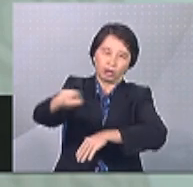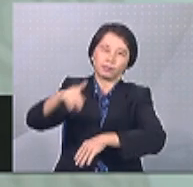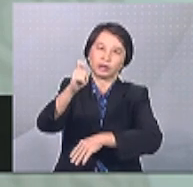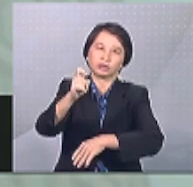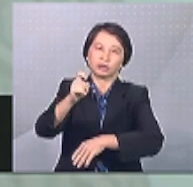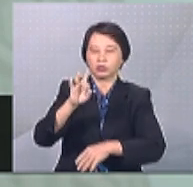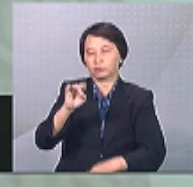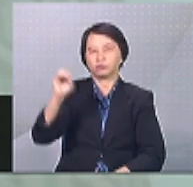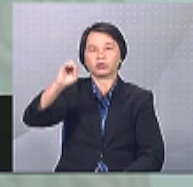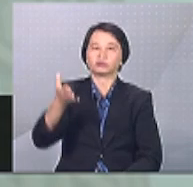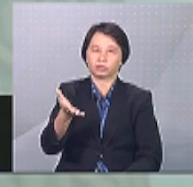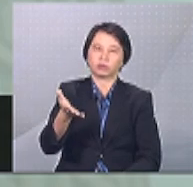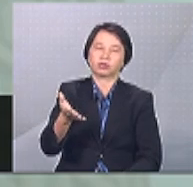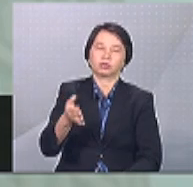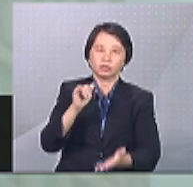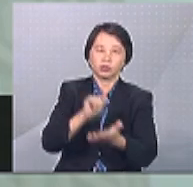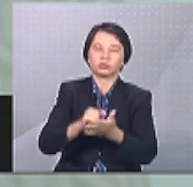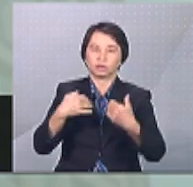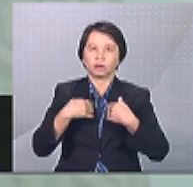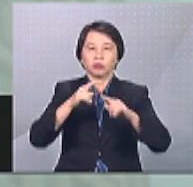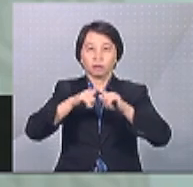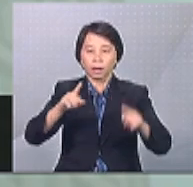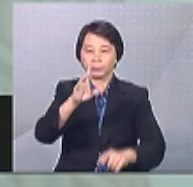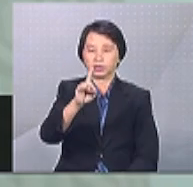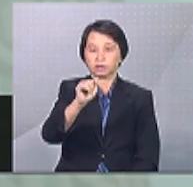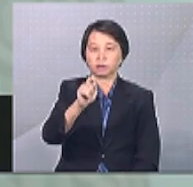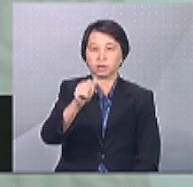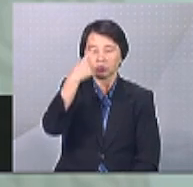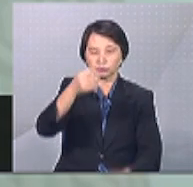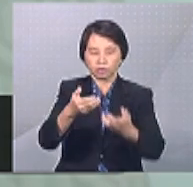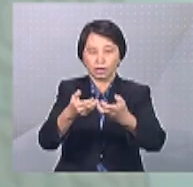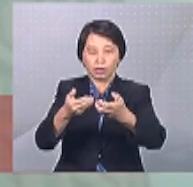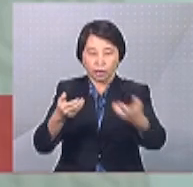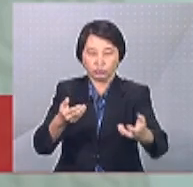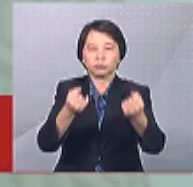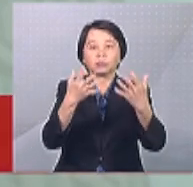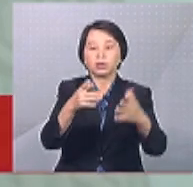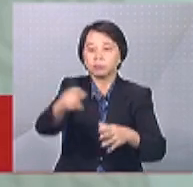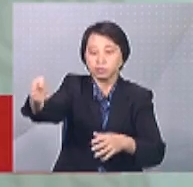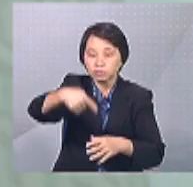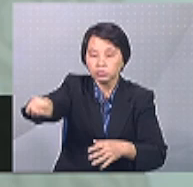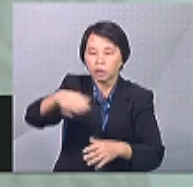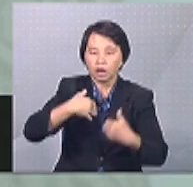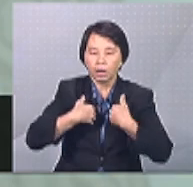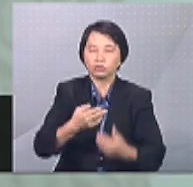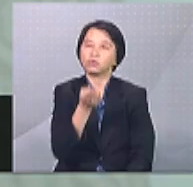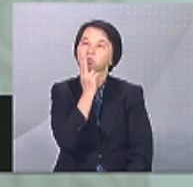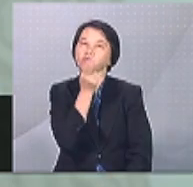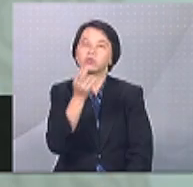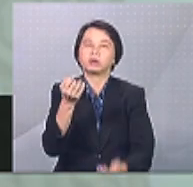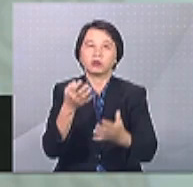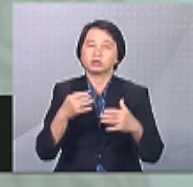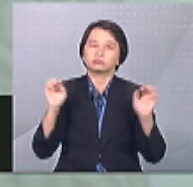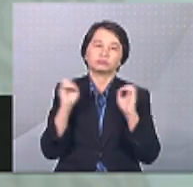kita lihat. Tetapi data untuk kita asingkan berapa daripada mereka ada ialah perokok, kita tak